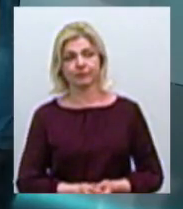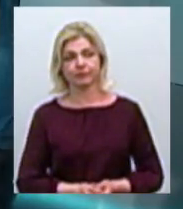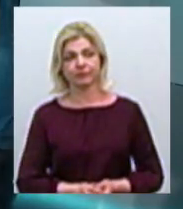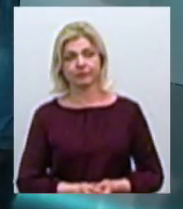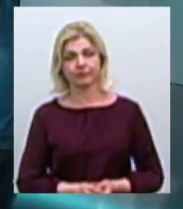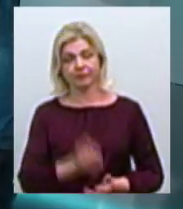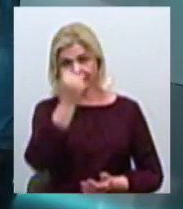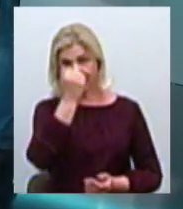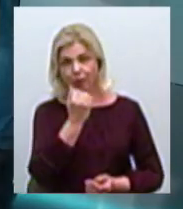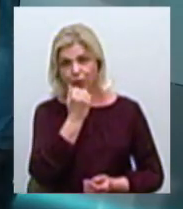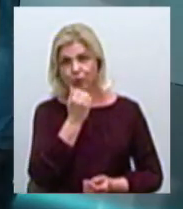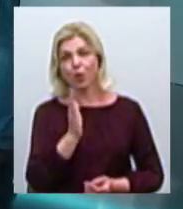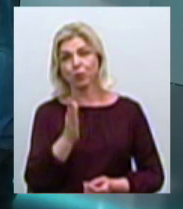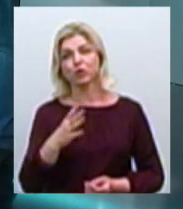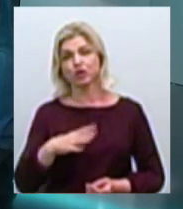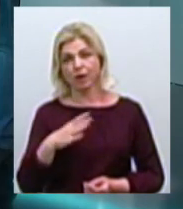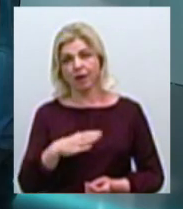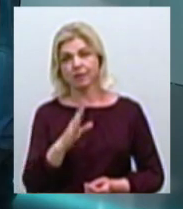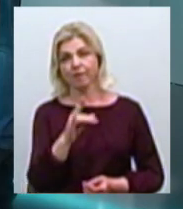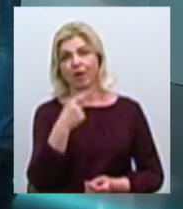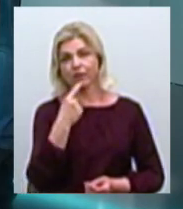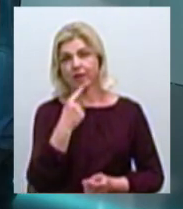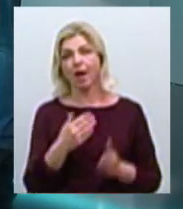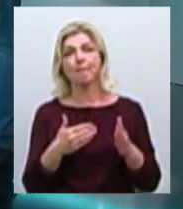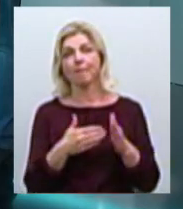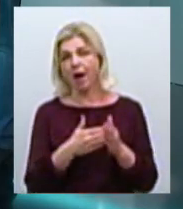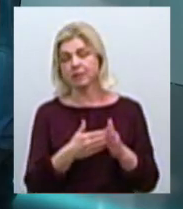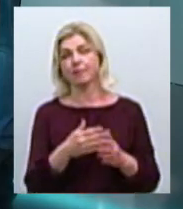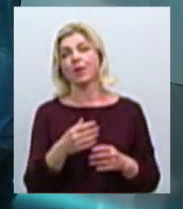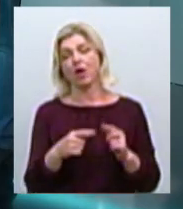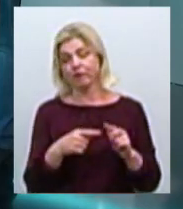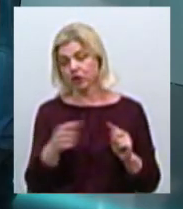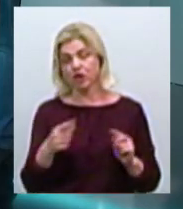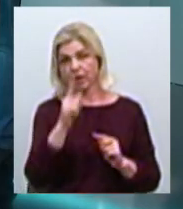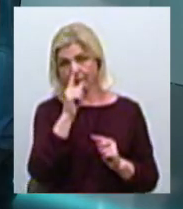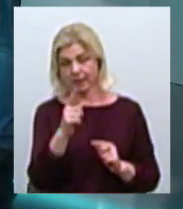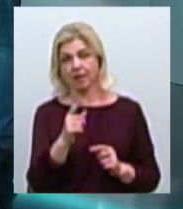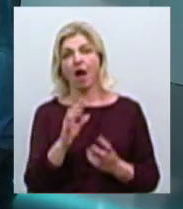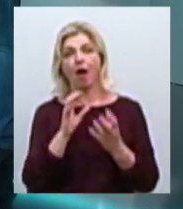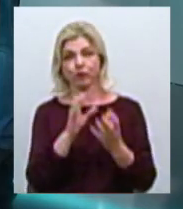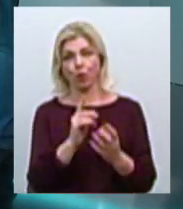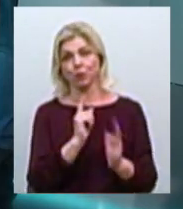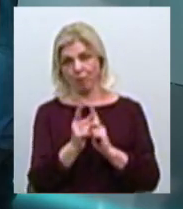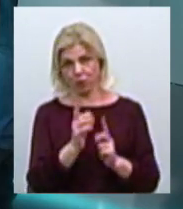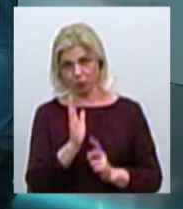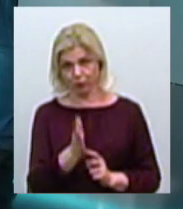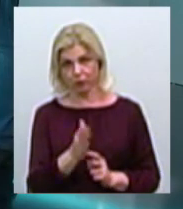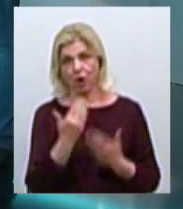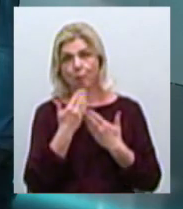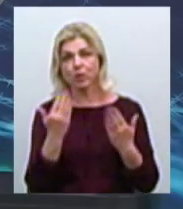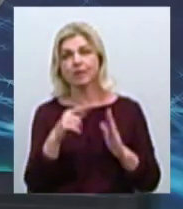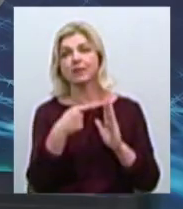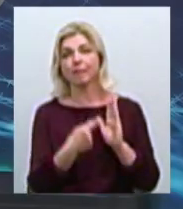Дякую. Будемо чекати. Ви сказали, що максимум протягом місяця ці автобуси вийдуть на маршрути. Останнє, мабуть, запитання.